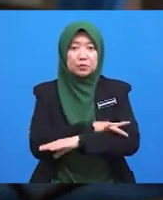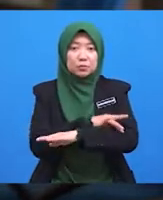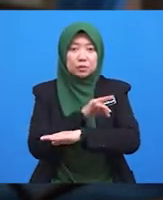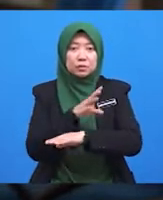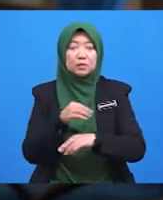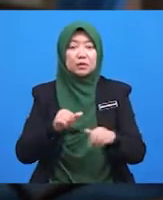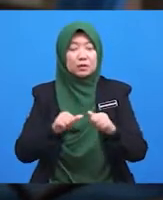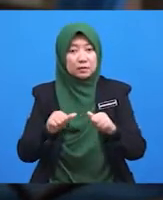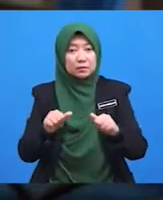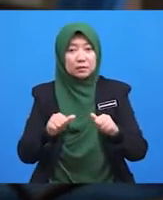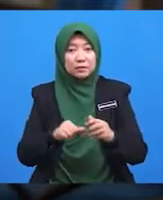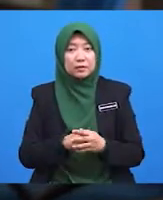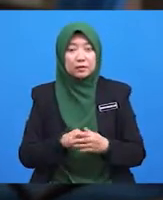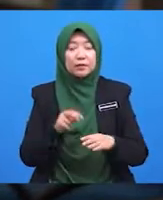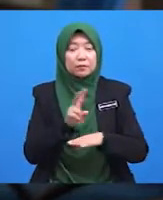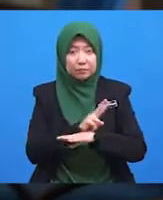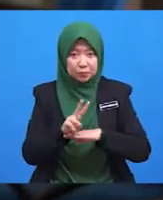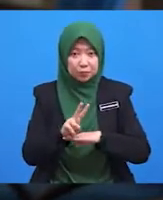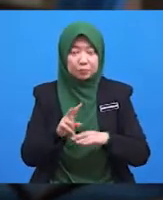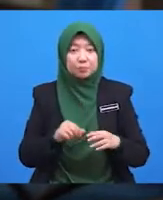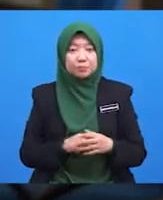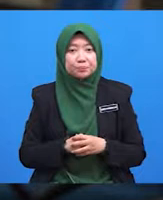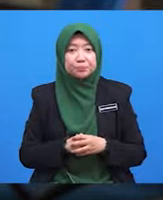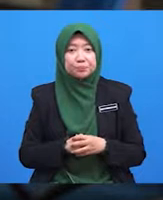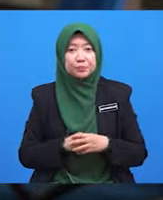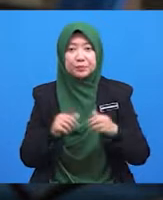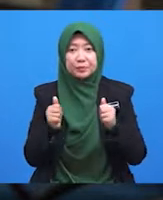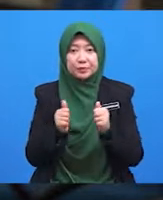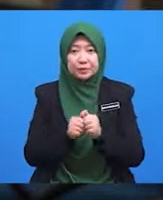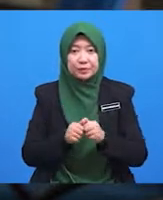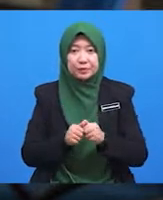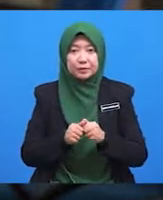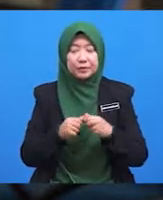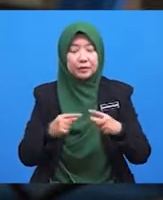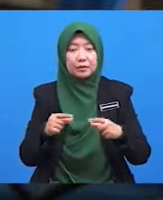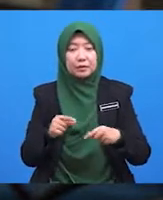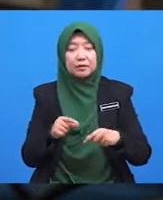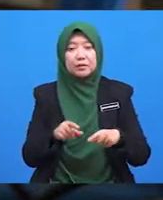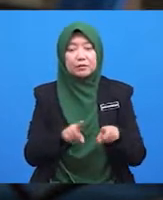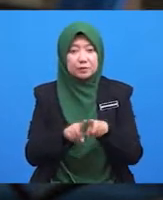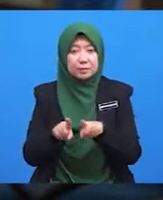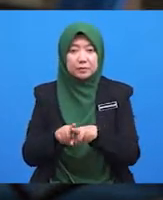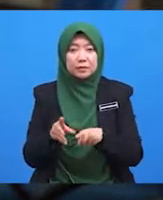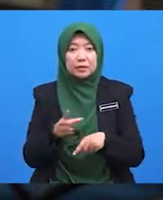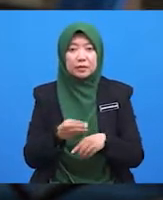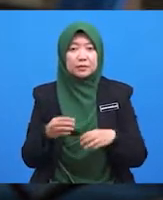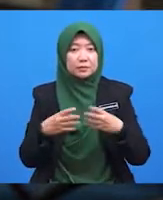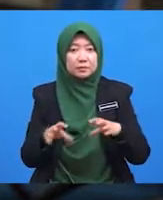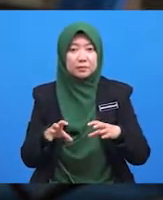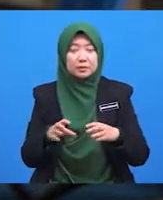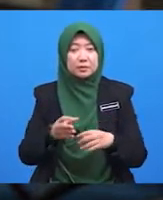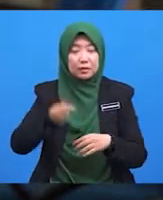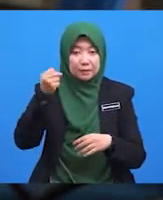dan aktifkan vacuum. Dengan gerakan sekata dan cepat,